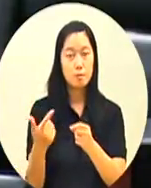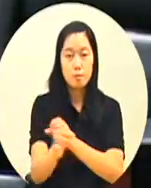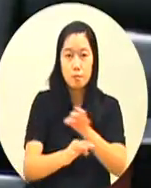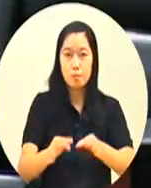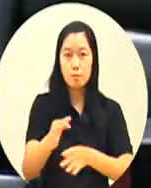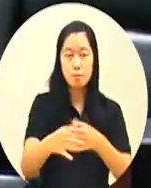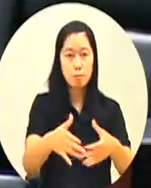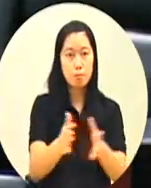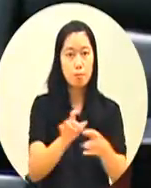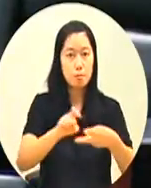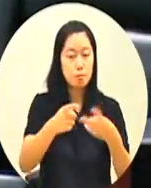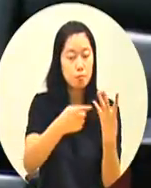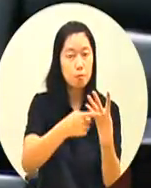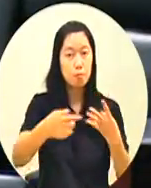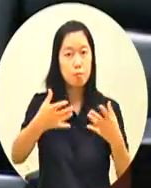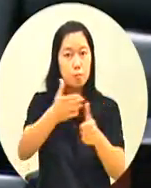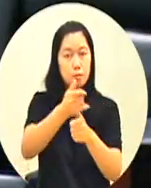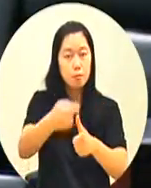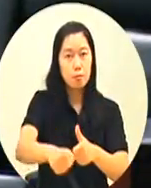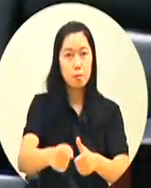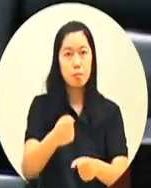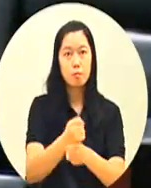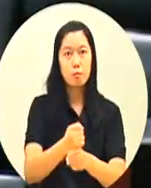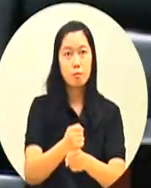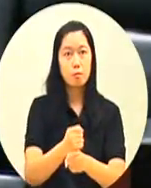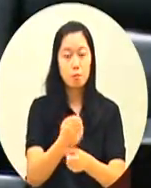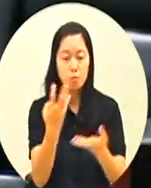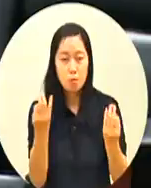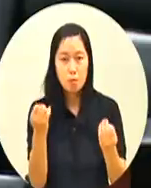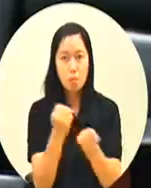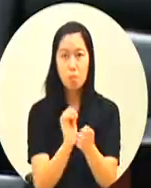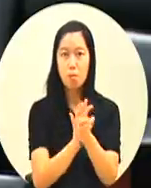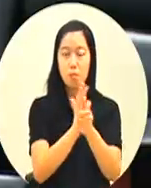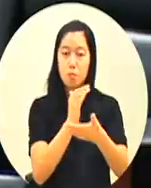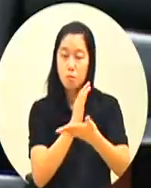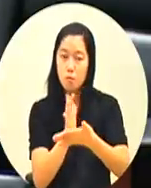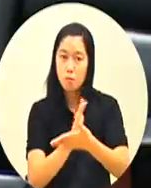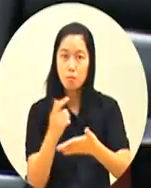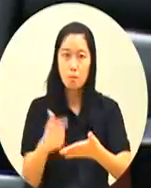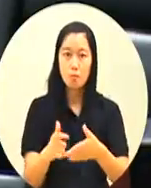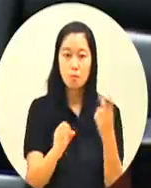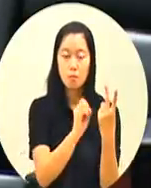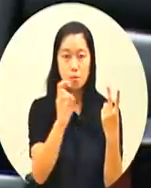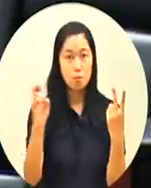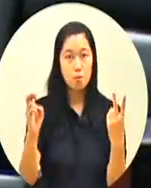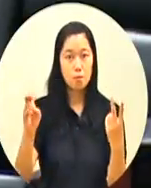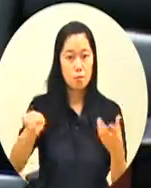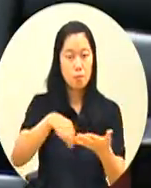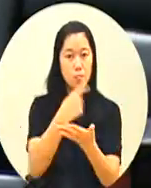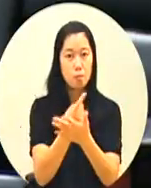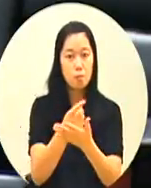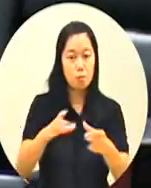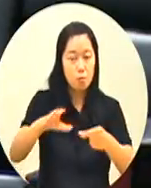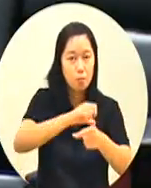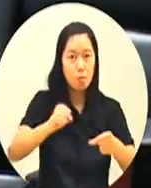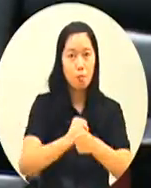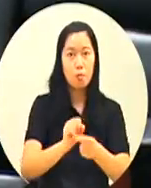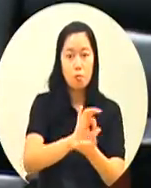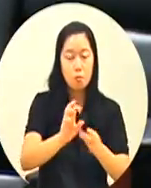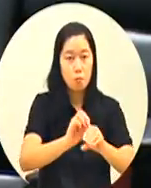业用地需求的推估的一个数字里面，它推估台湾2020年整个台湾的产业用地的需求